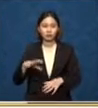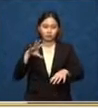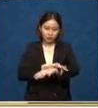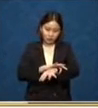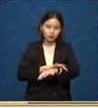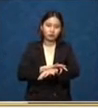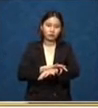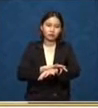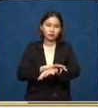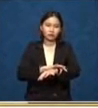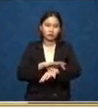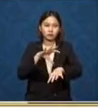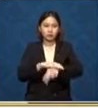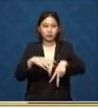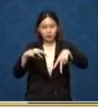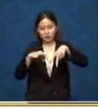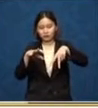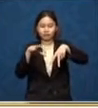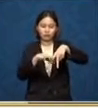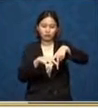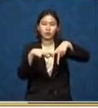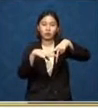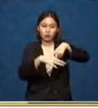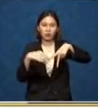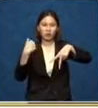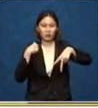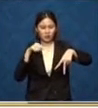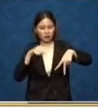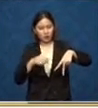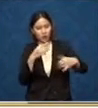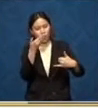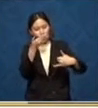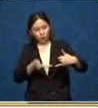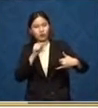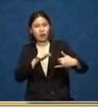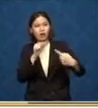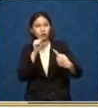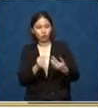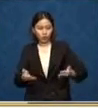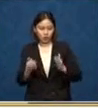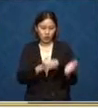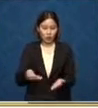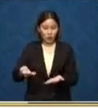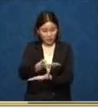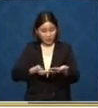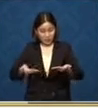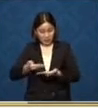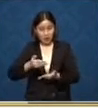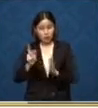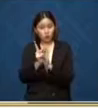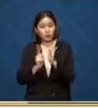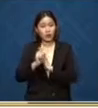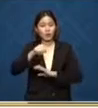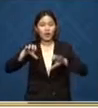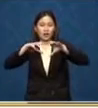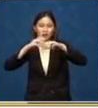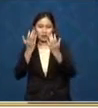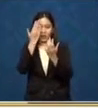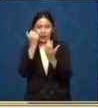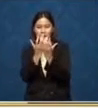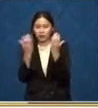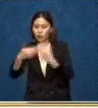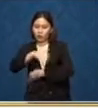เท้าล็อเค้าที่ขา 2ข้างนี่คือคนที่อยู่ในกระบวนการพิจารณาคดีหรือคะทำไมรัฐธรรมนูญถึง